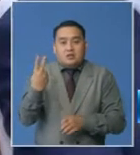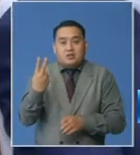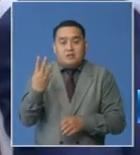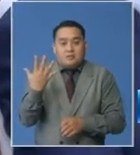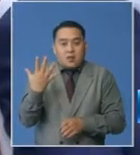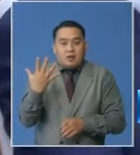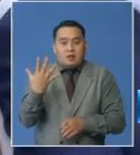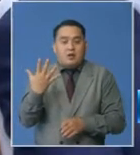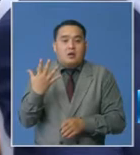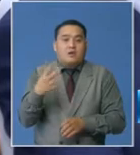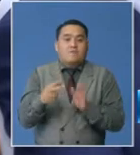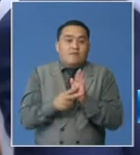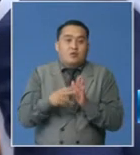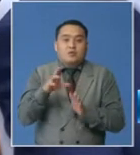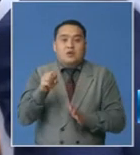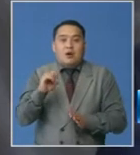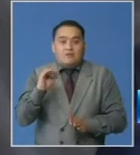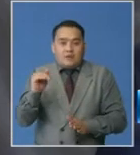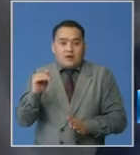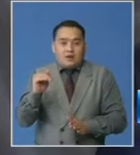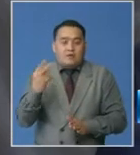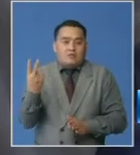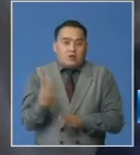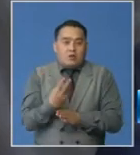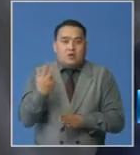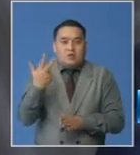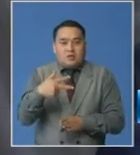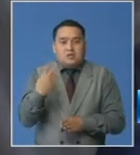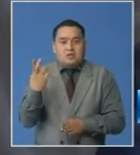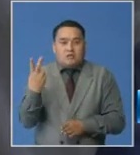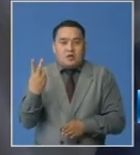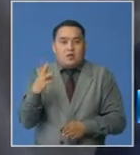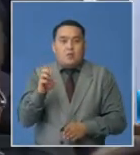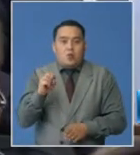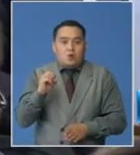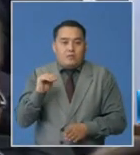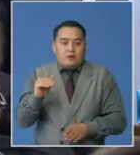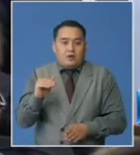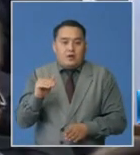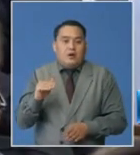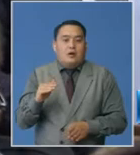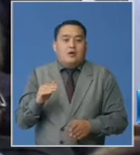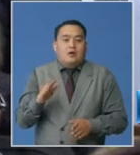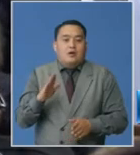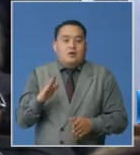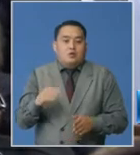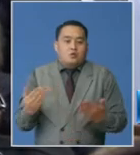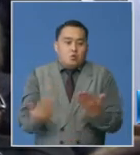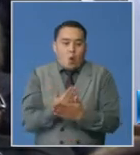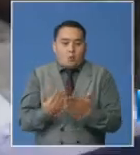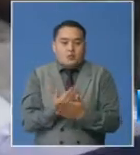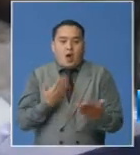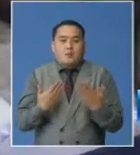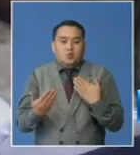знаков и состоит из 8 диграфов, во втором варианте 32 буквы и апострофы. Новшества стали актуальной темой обсуждения и